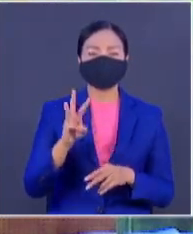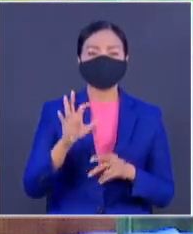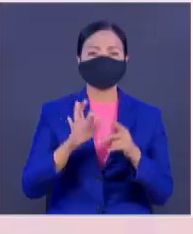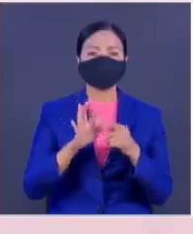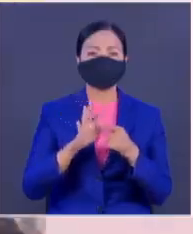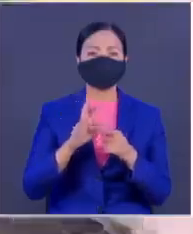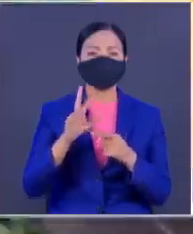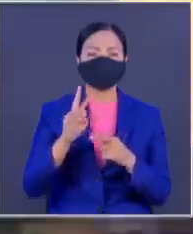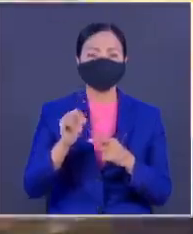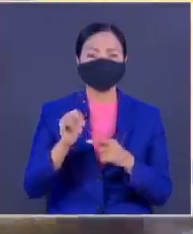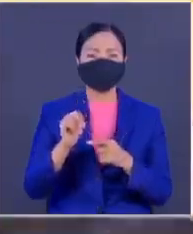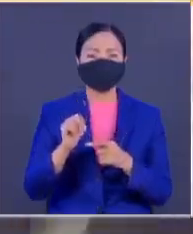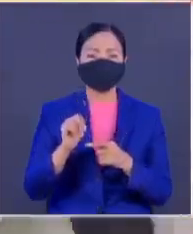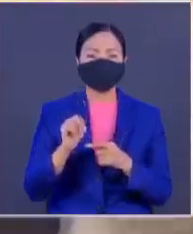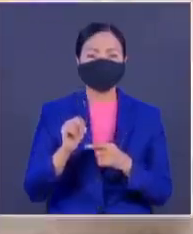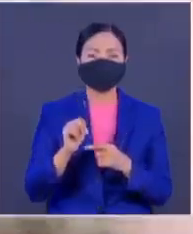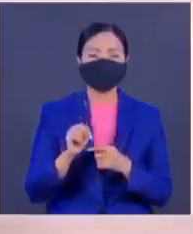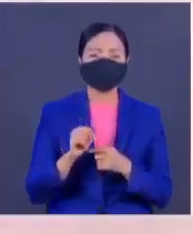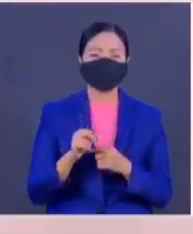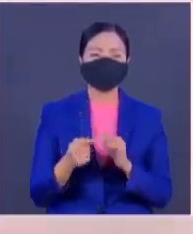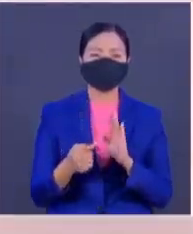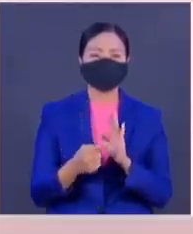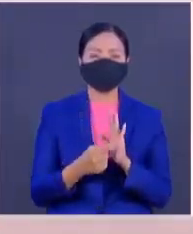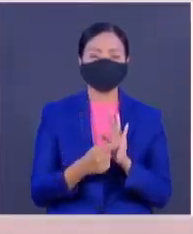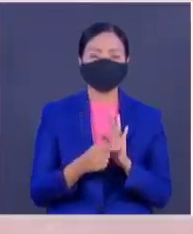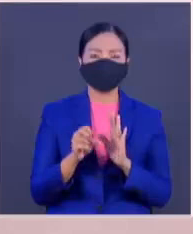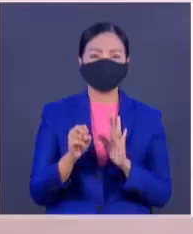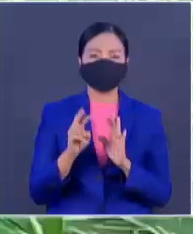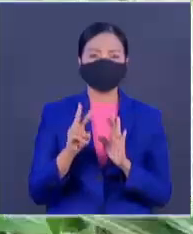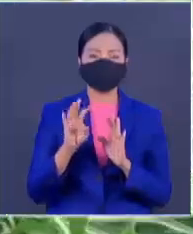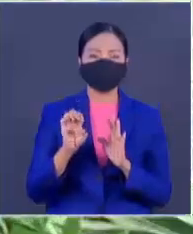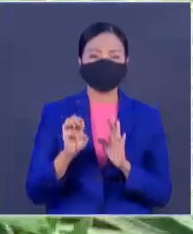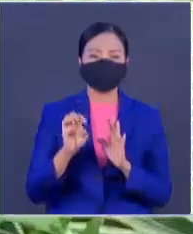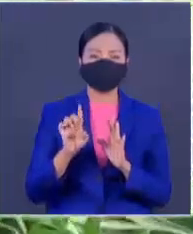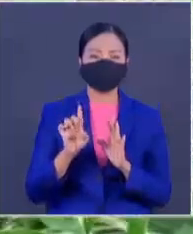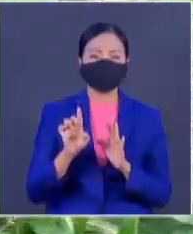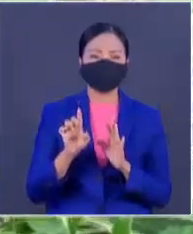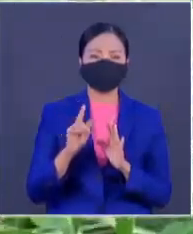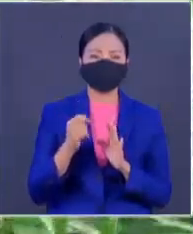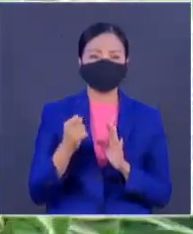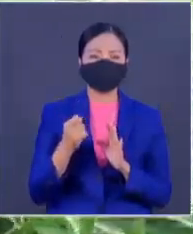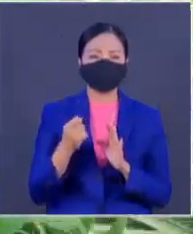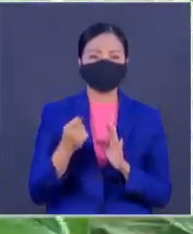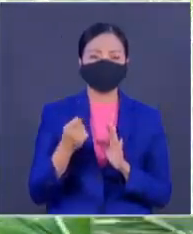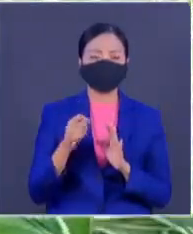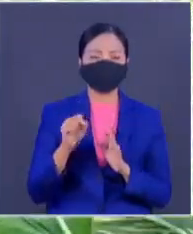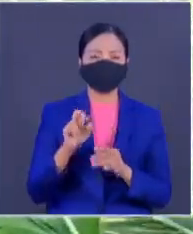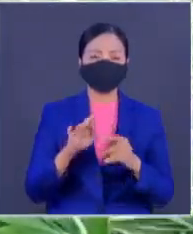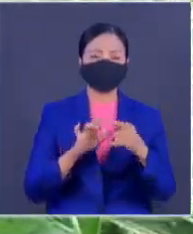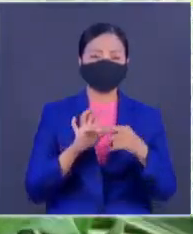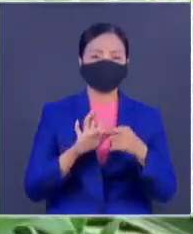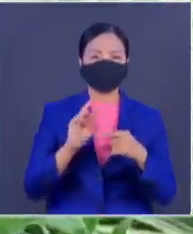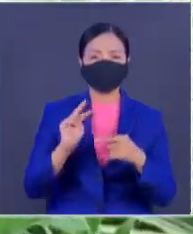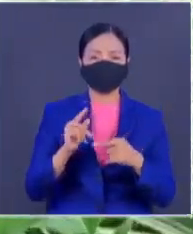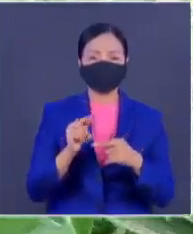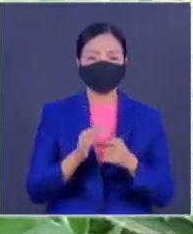ไว้ป้องกันพูดผีปีศาจป้องกันการปลุกเสกป้องกันมนต์ดำต่างๆเนี่ยนะครับให้มีความคงกระพันแคล้วคลาดเอาละ